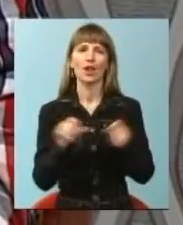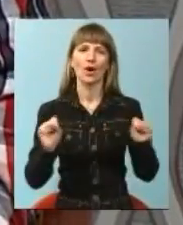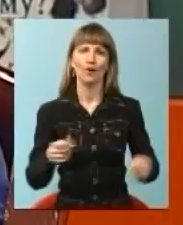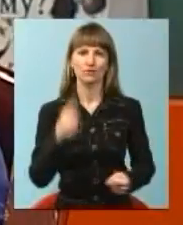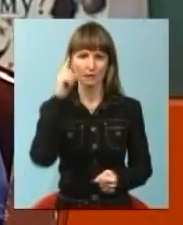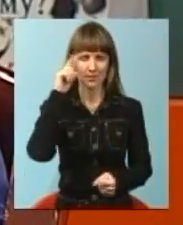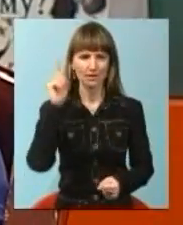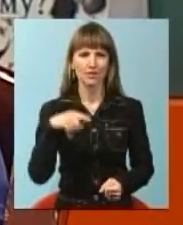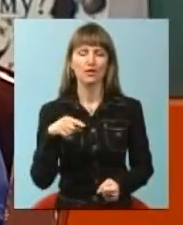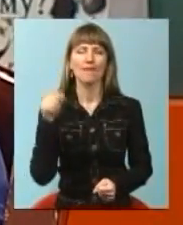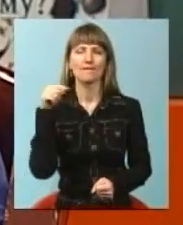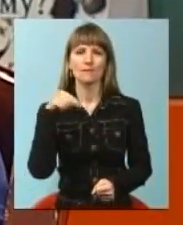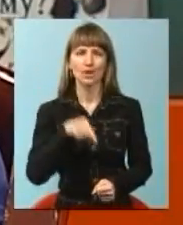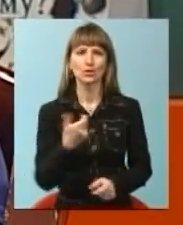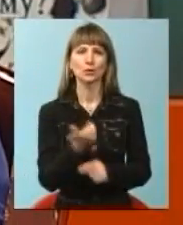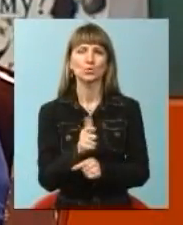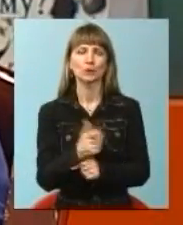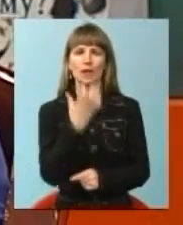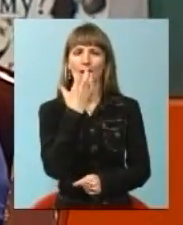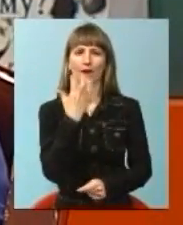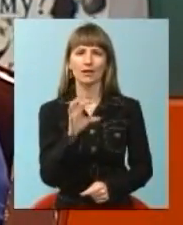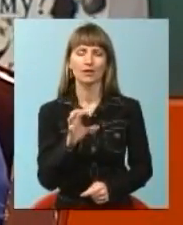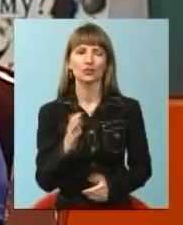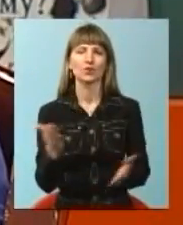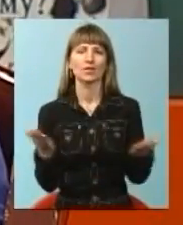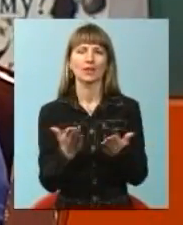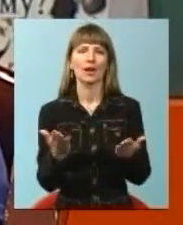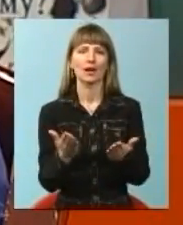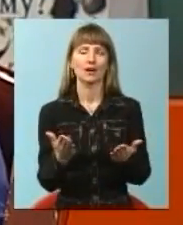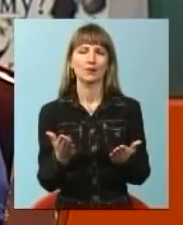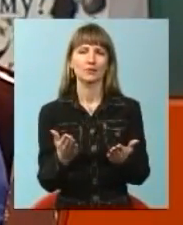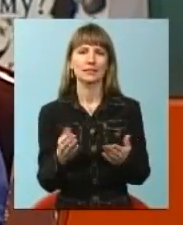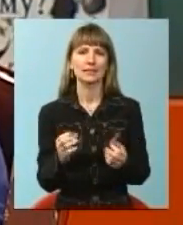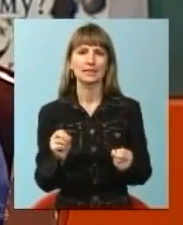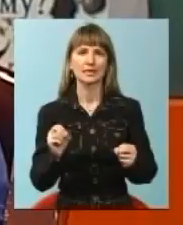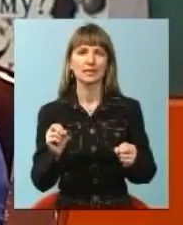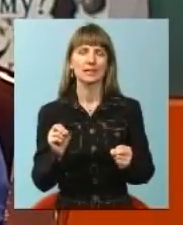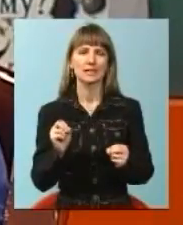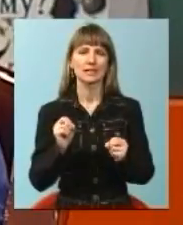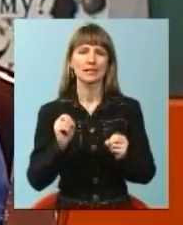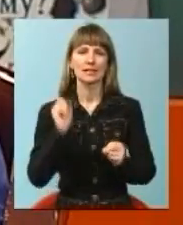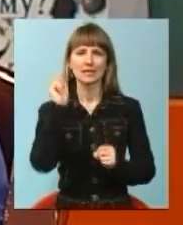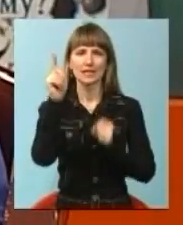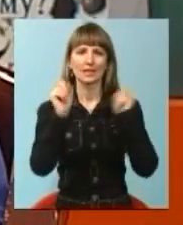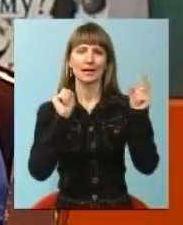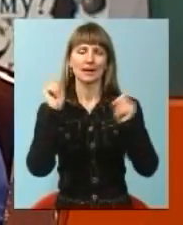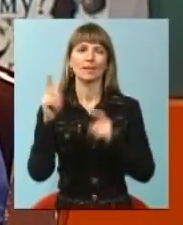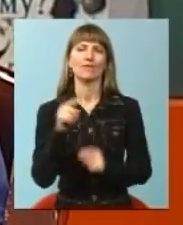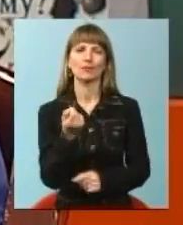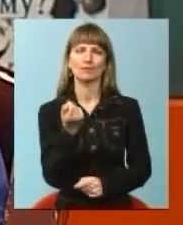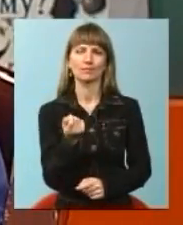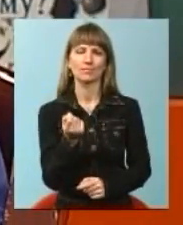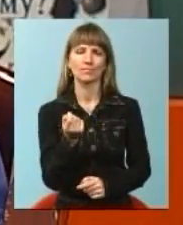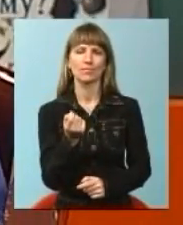відомо? Воно дуже гаряче, як зірки, але воно набагато